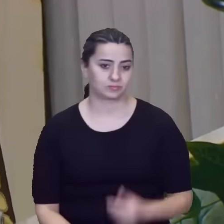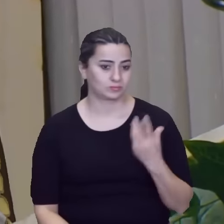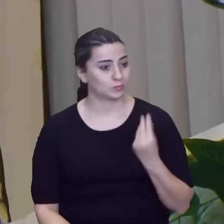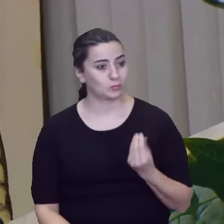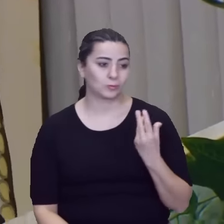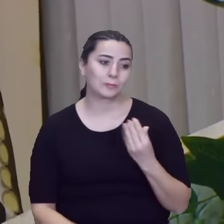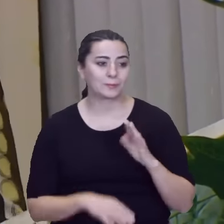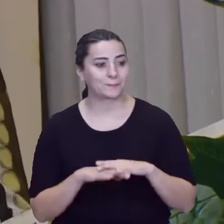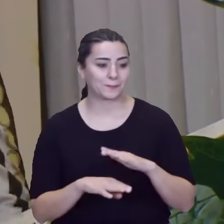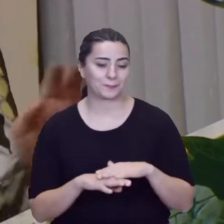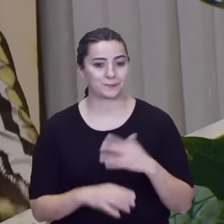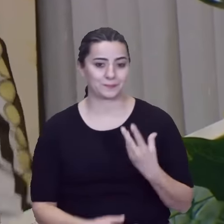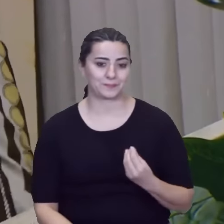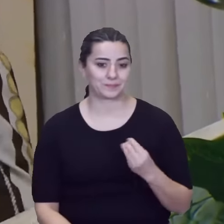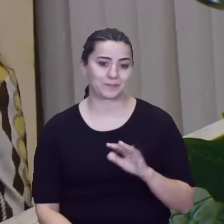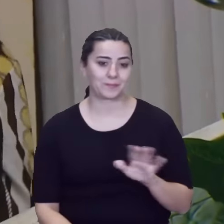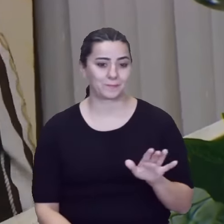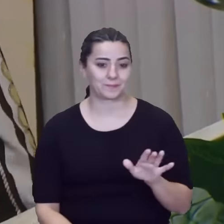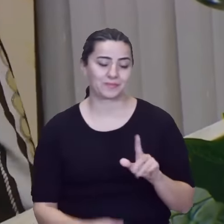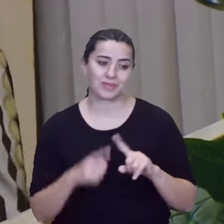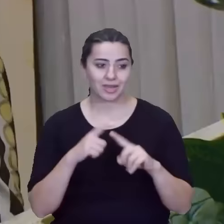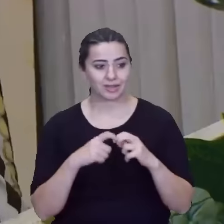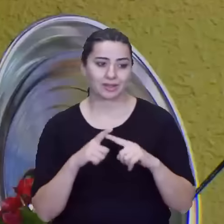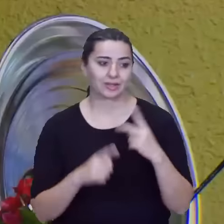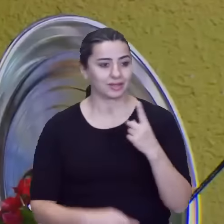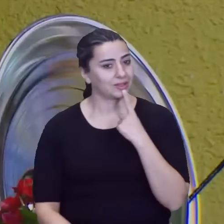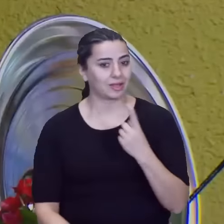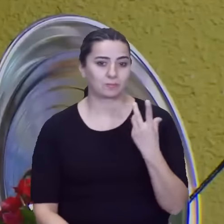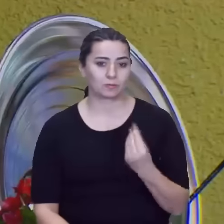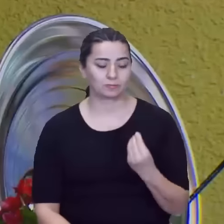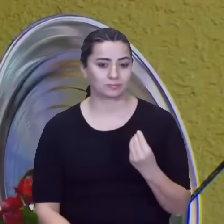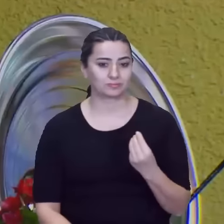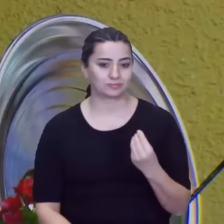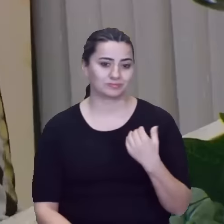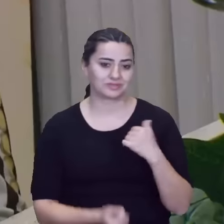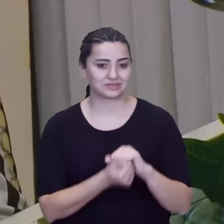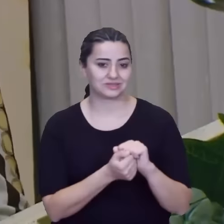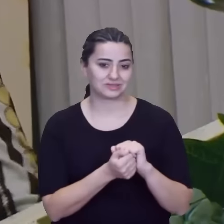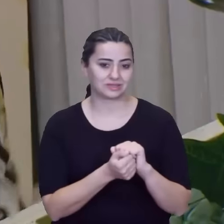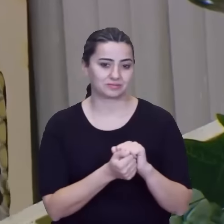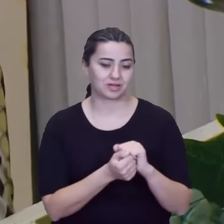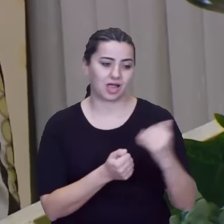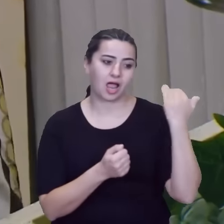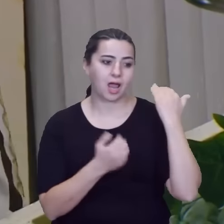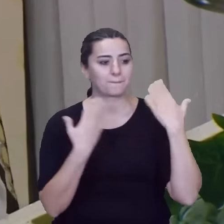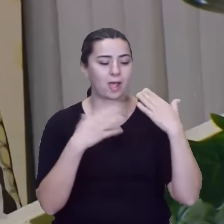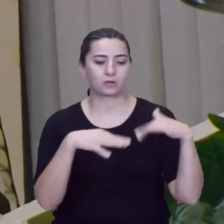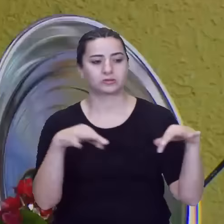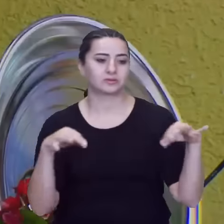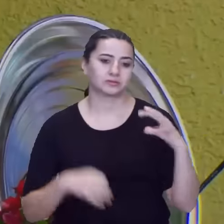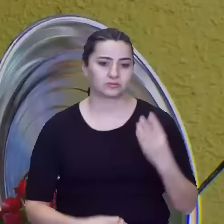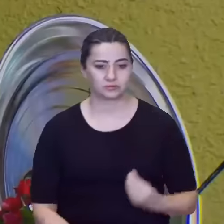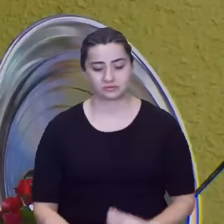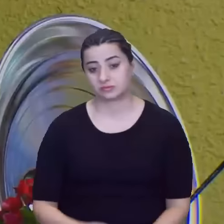Peki o zaman ne yapalım? Tamam yani TRT 2 diyelim. Biz de o zaman çamaşırlarımızı arka balkonda